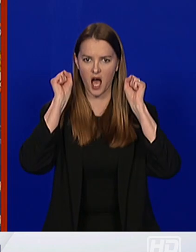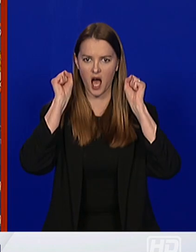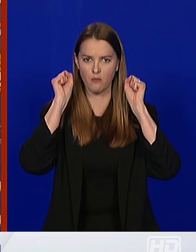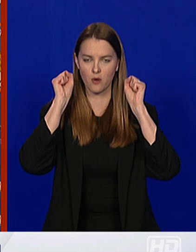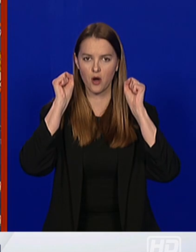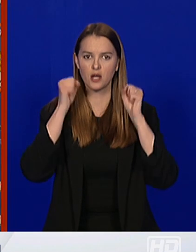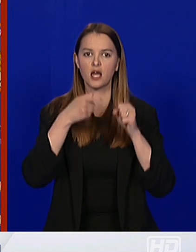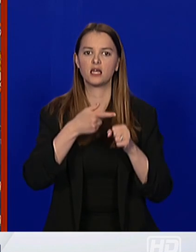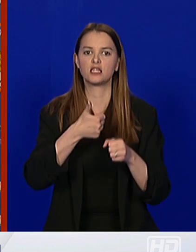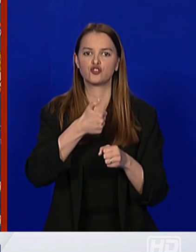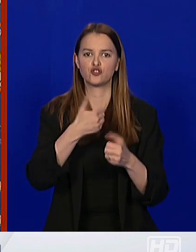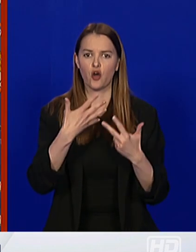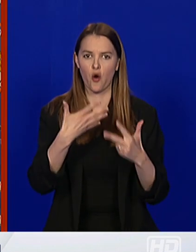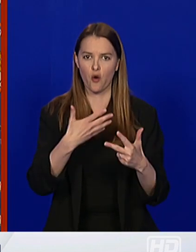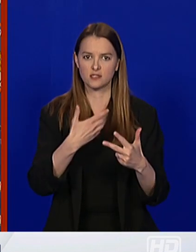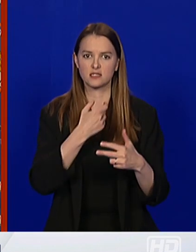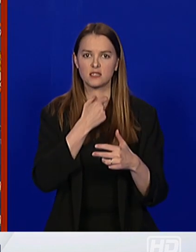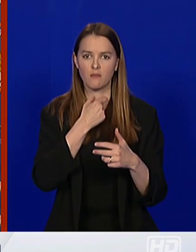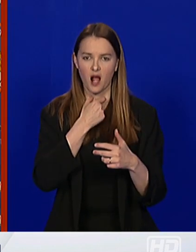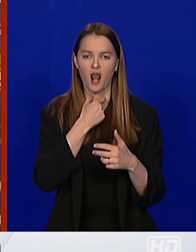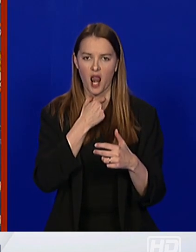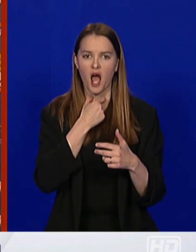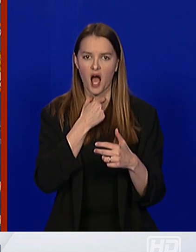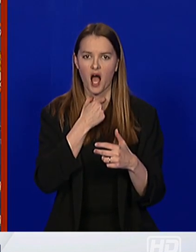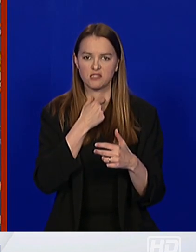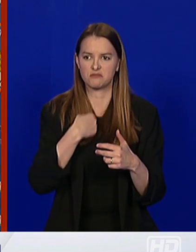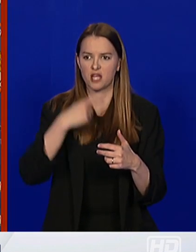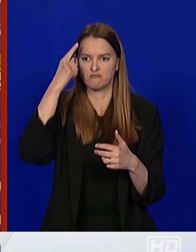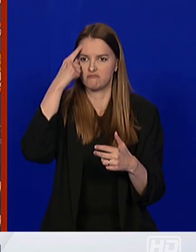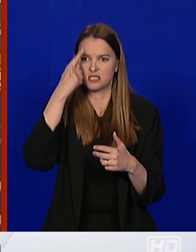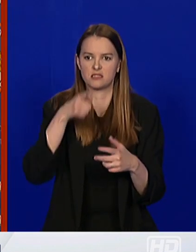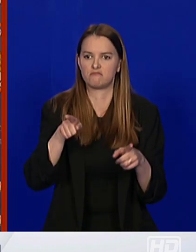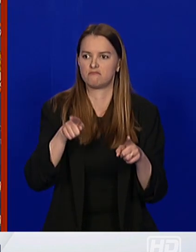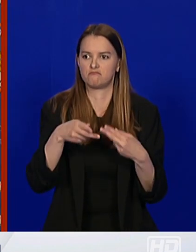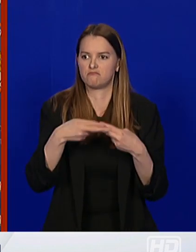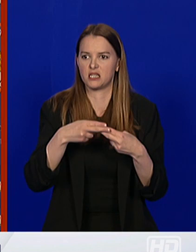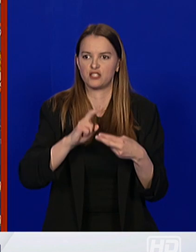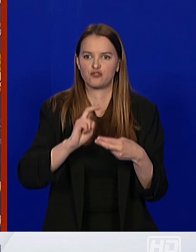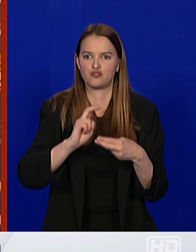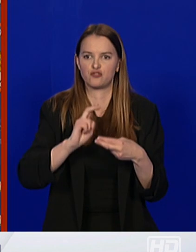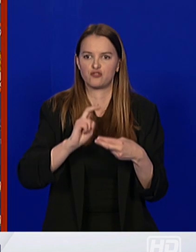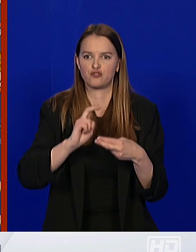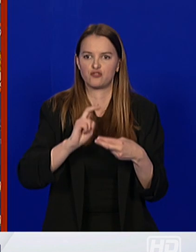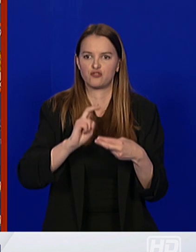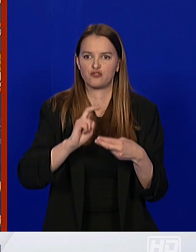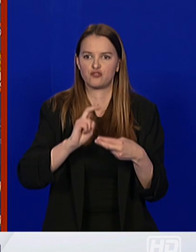je 108 glasova, dakle, možemo reći skoro pa konsenzusom, se stožer